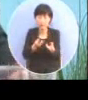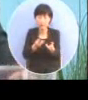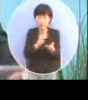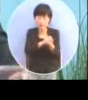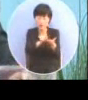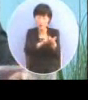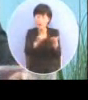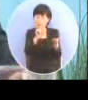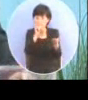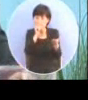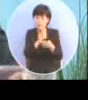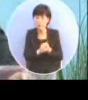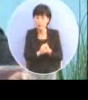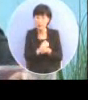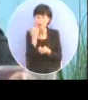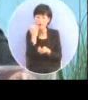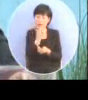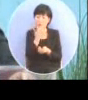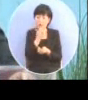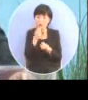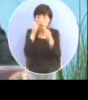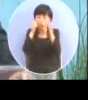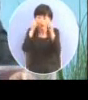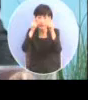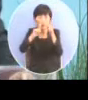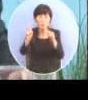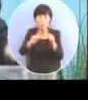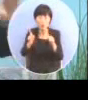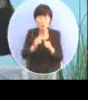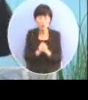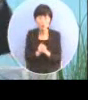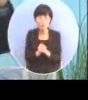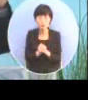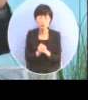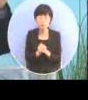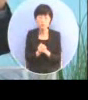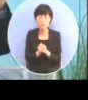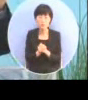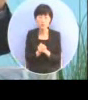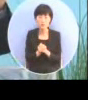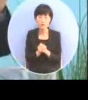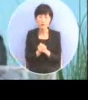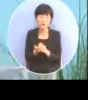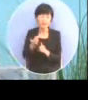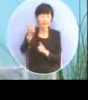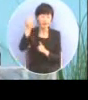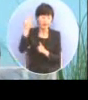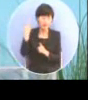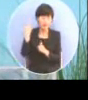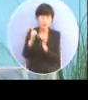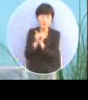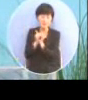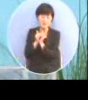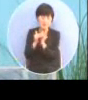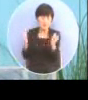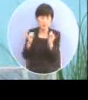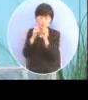đây. Pedro의 깨달음이 뭡니까? Điều Peter hiểu được điều gì? 앞에 많은 사람이 한 말인데 그 말을